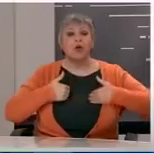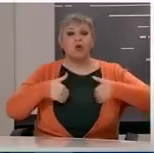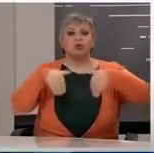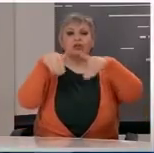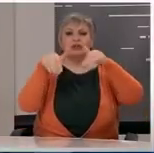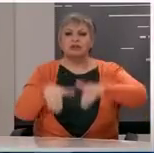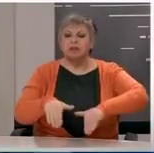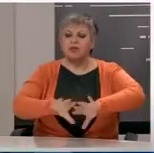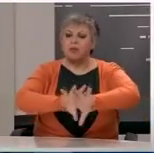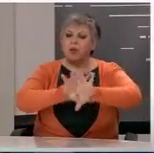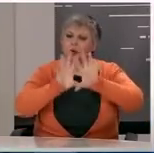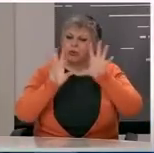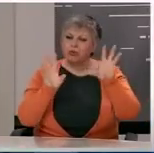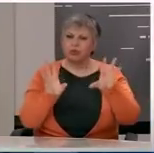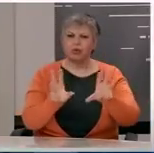Σέβομαι κάθε συνάδελφο.